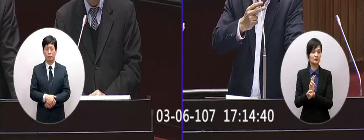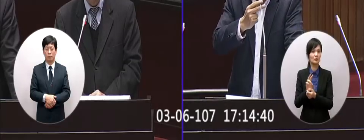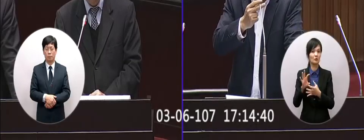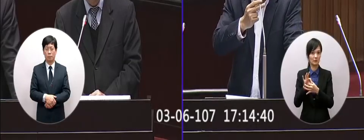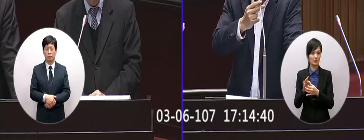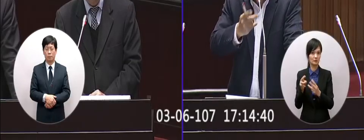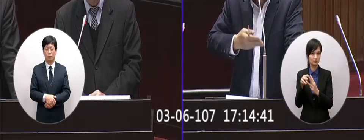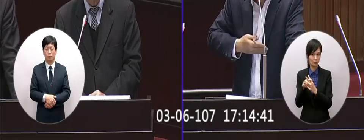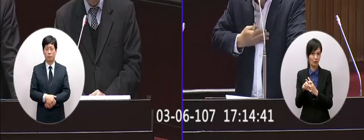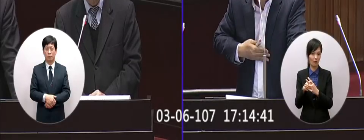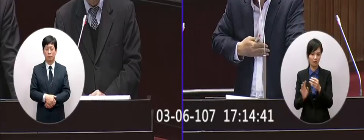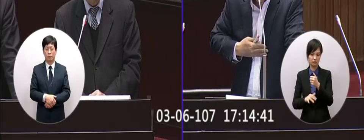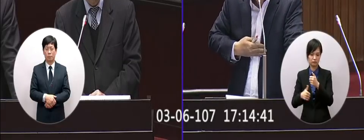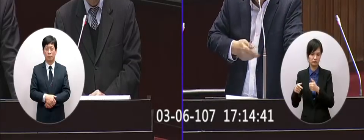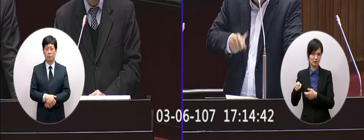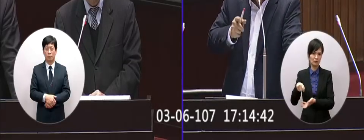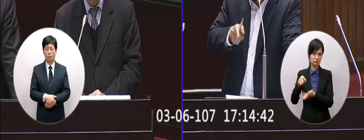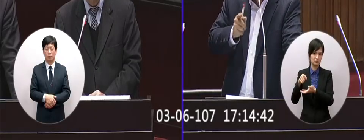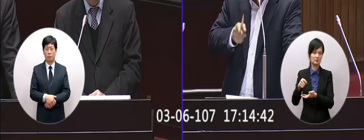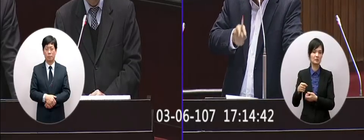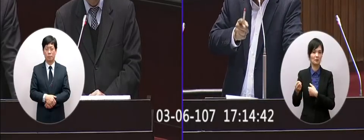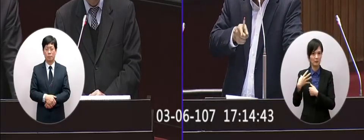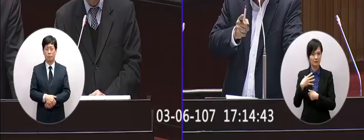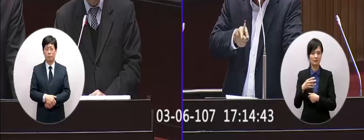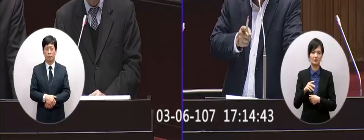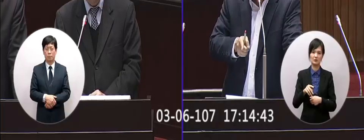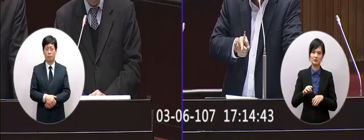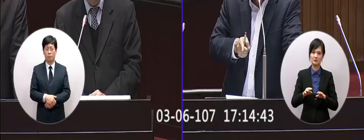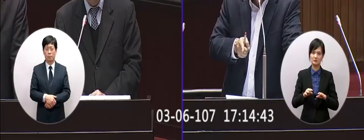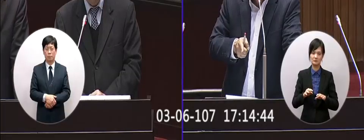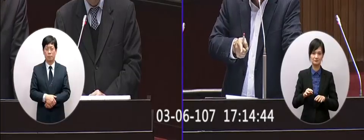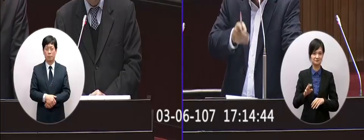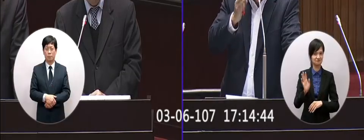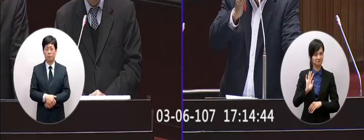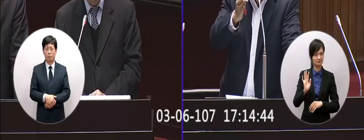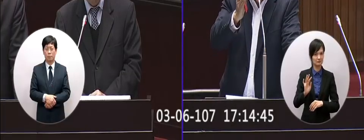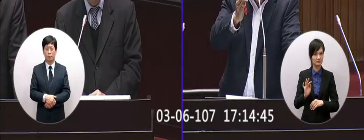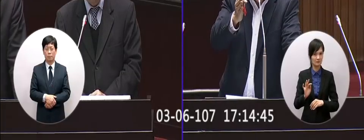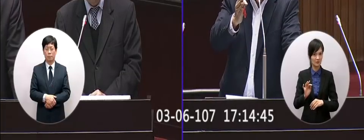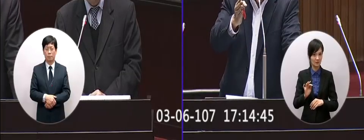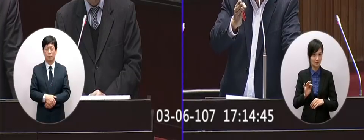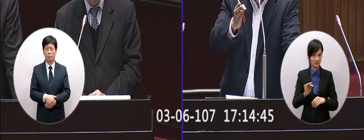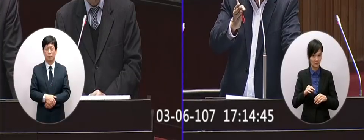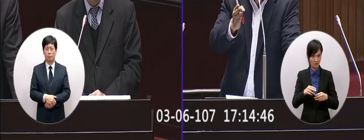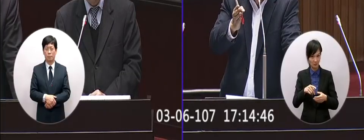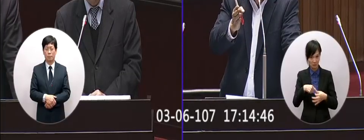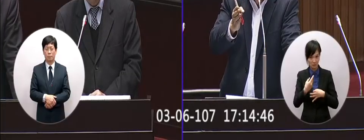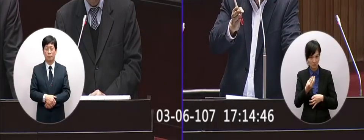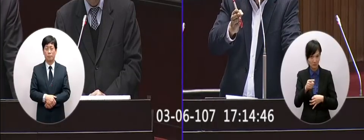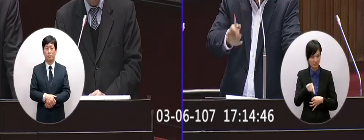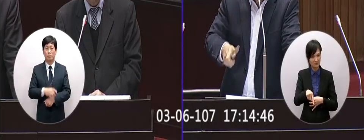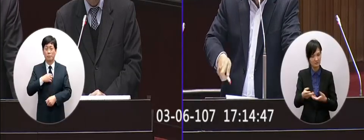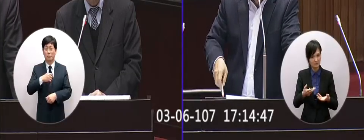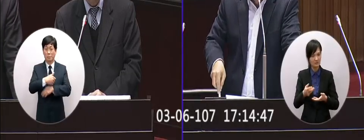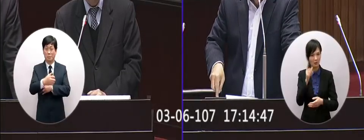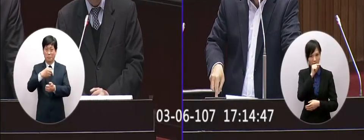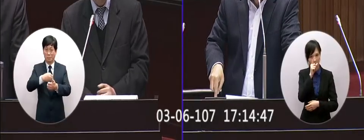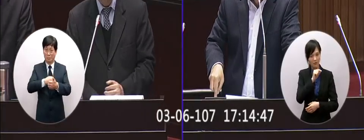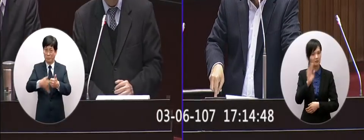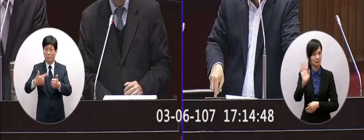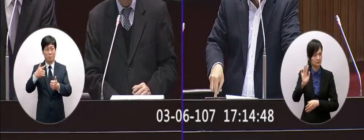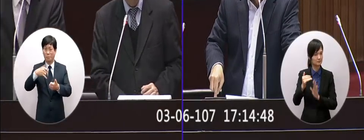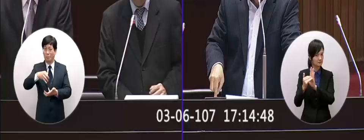爱去效益去评估，我惊一个，我说我给你改题目来问你一个，所以一定要这拜托啊。 那个庄园他讲的不